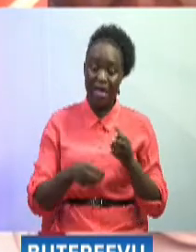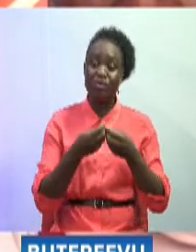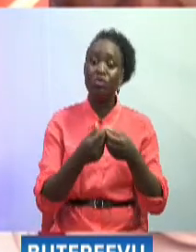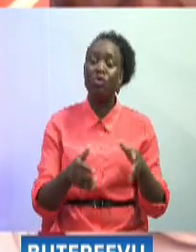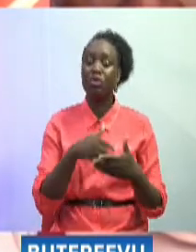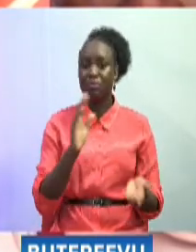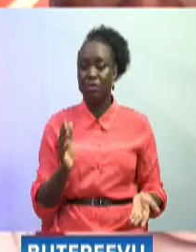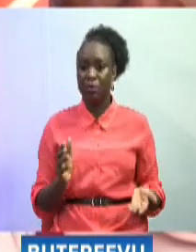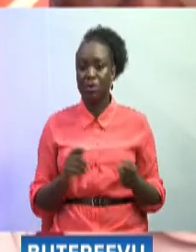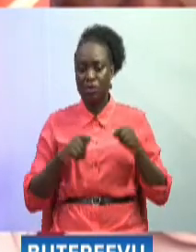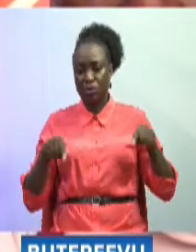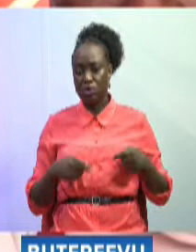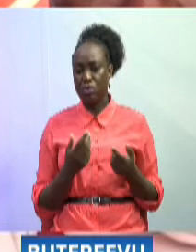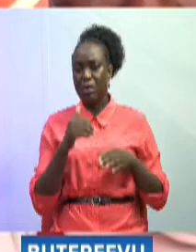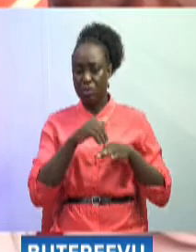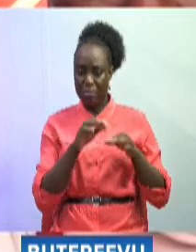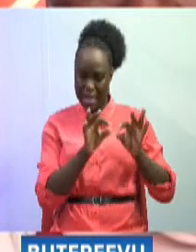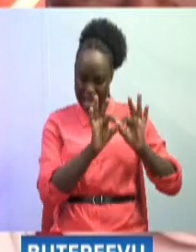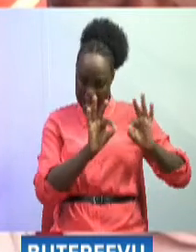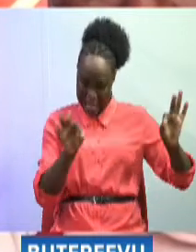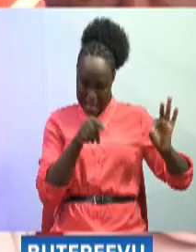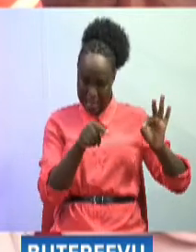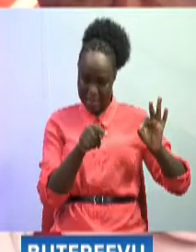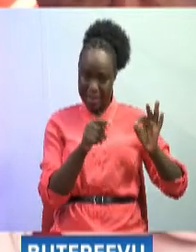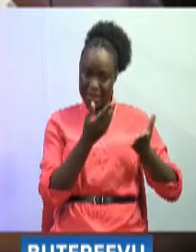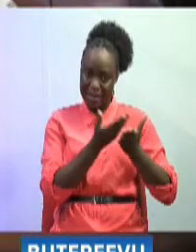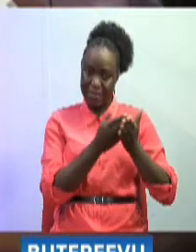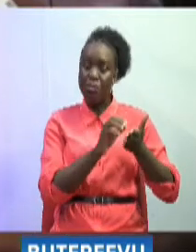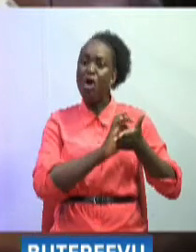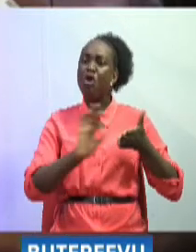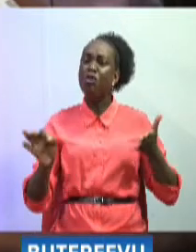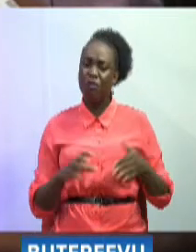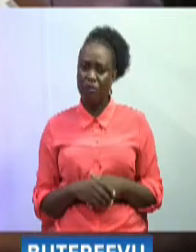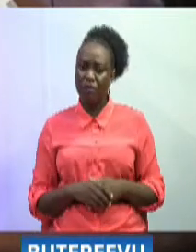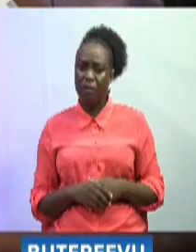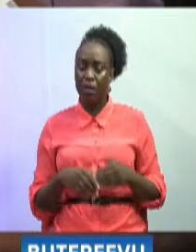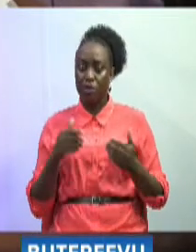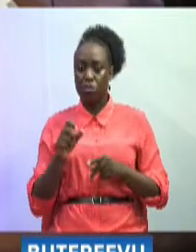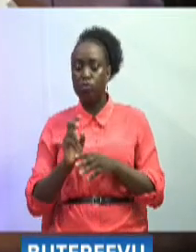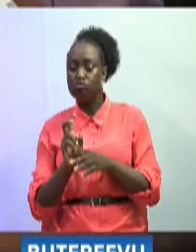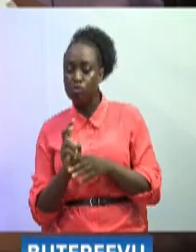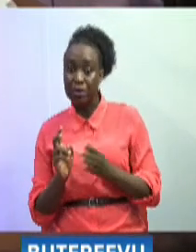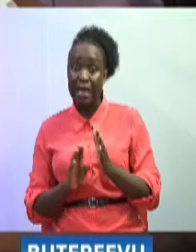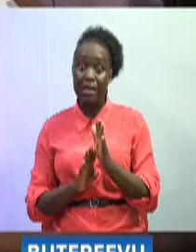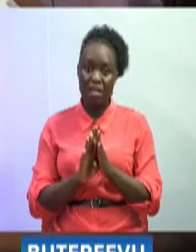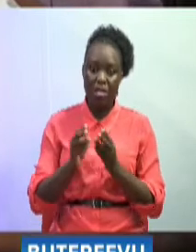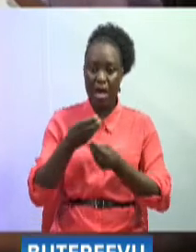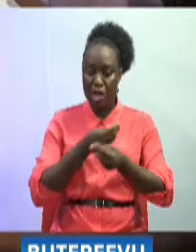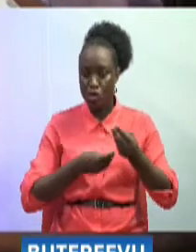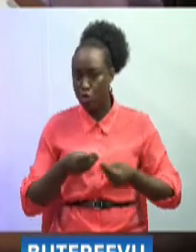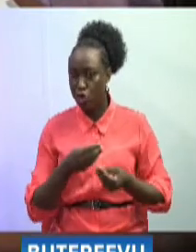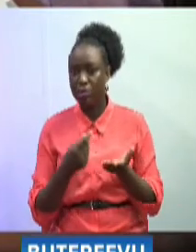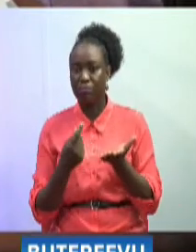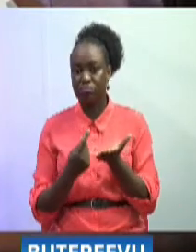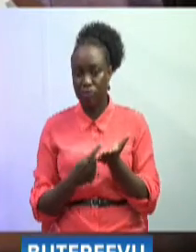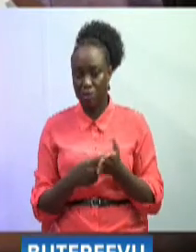mungi. Kati ffenga tugamba nti akawaayiro ngako weewaawo kandivuddewo. Kati abalondola enkulaakulana y'eggwanga era abakugu mu byenfuna bagamba nti ebbago